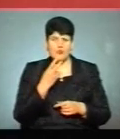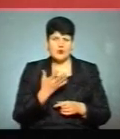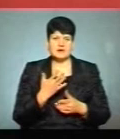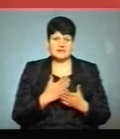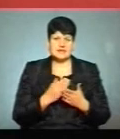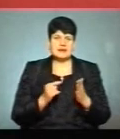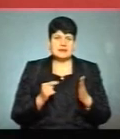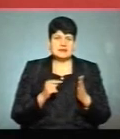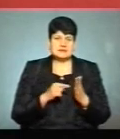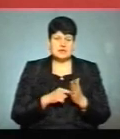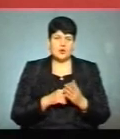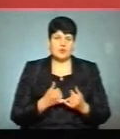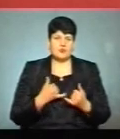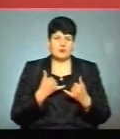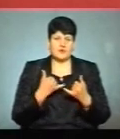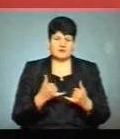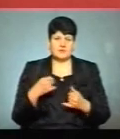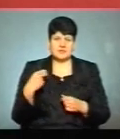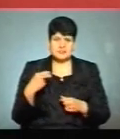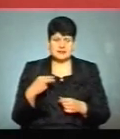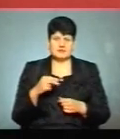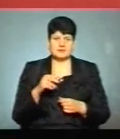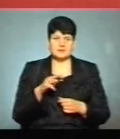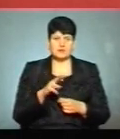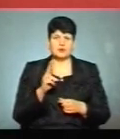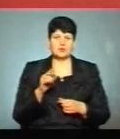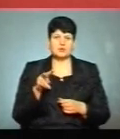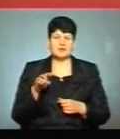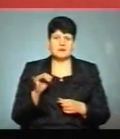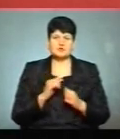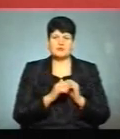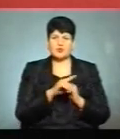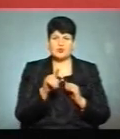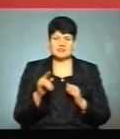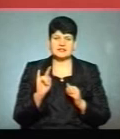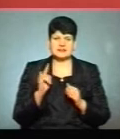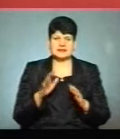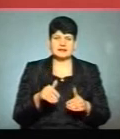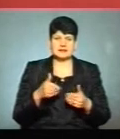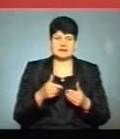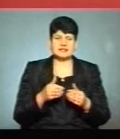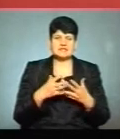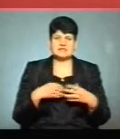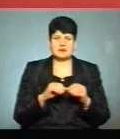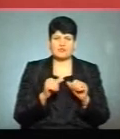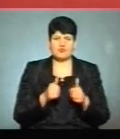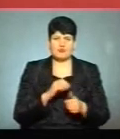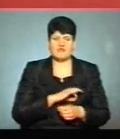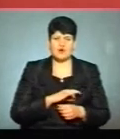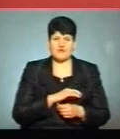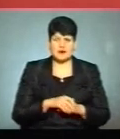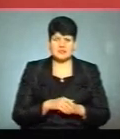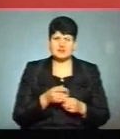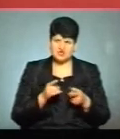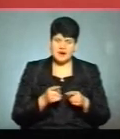уповноваженого президента з прав дитини Миколи Кулеби щодо того, щоб кожній дитині забезпечити сімейну форму виховання? Чи